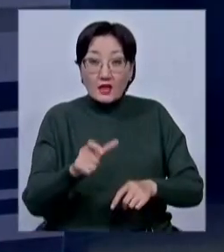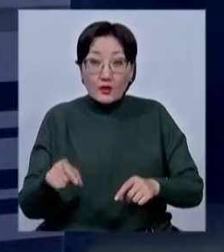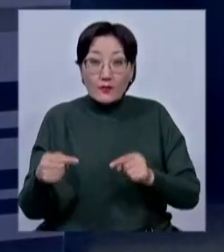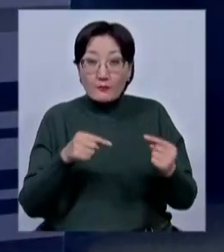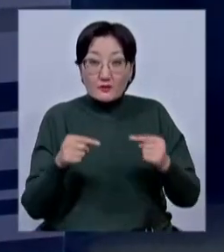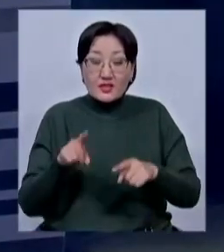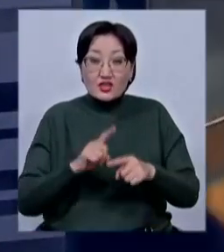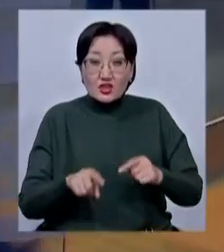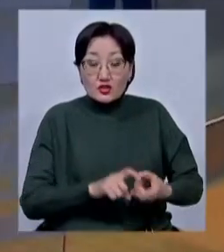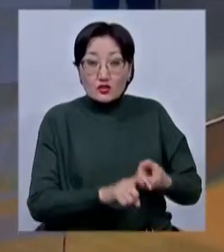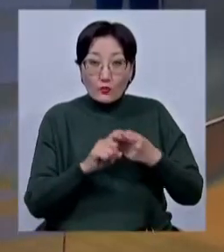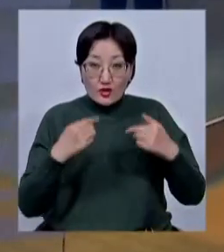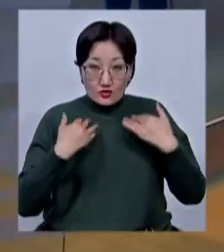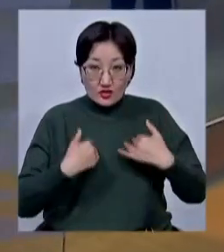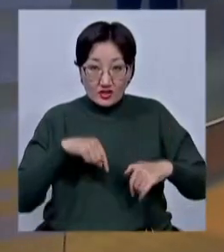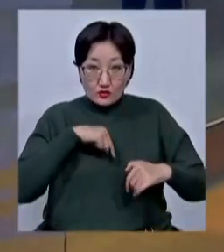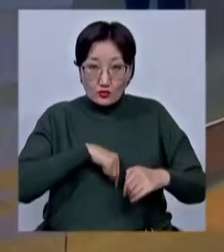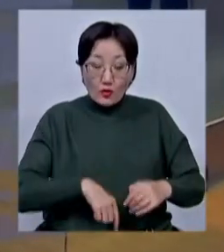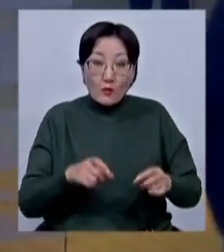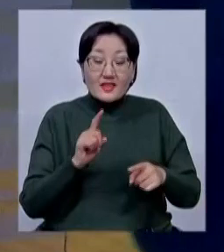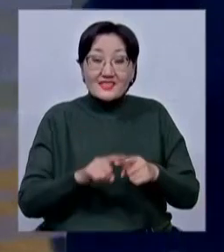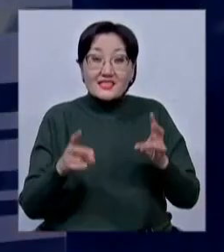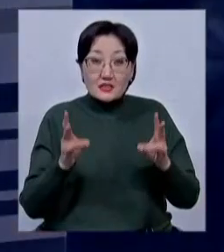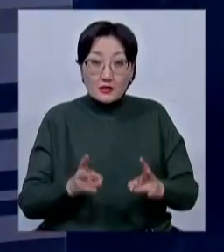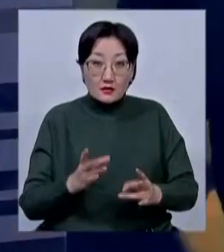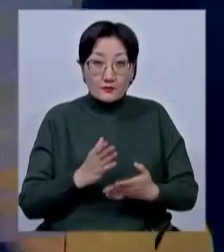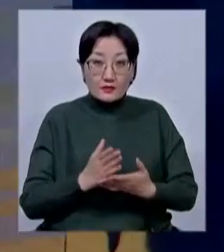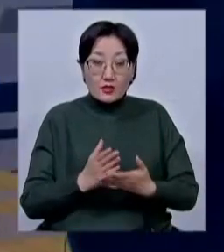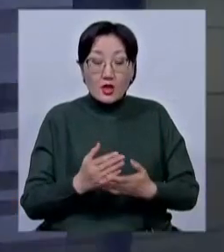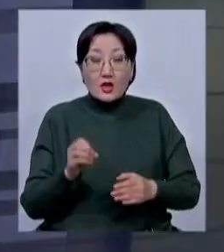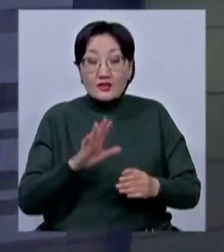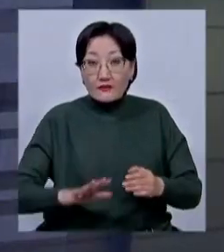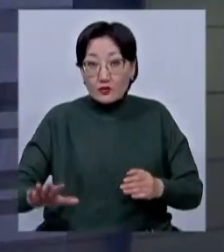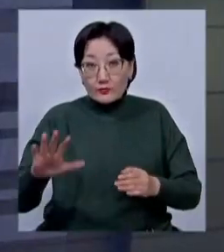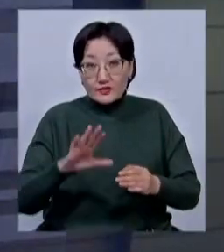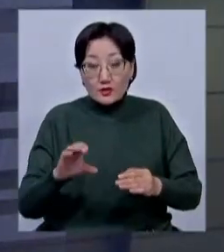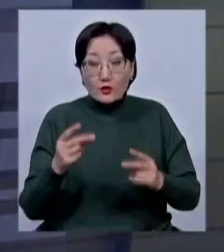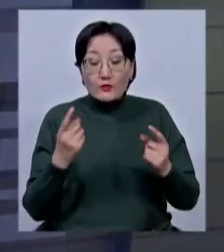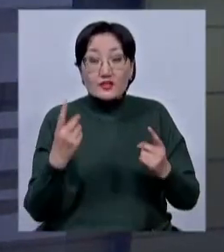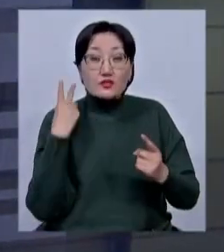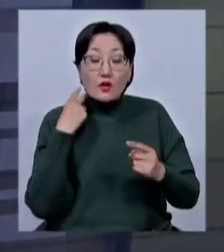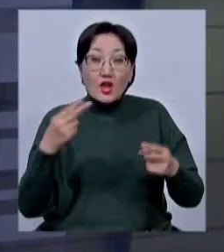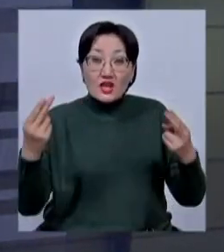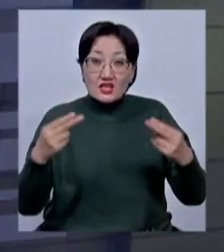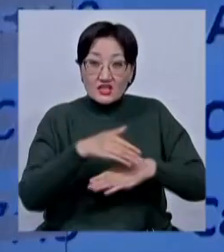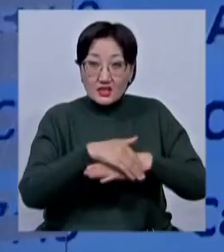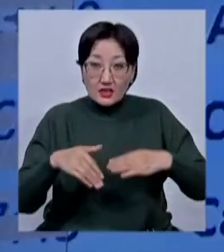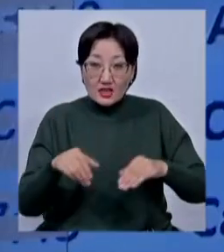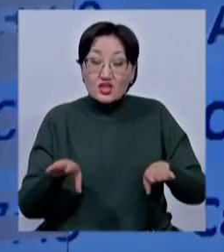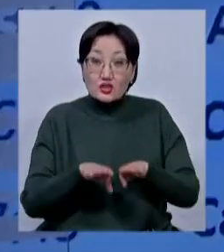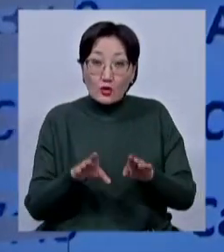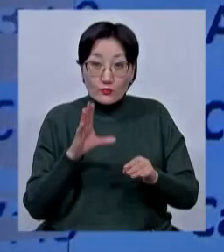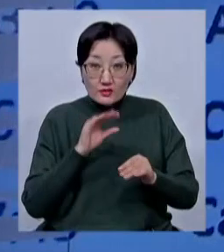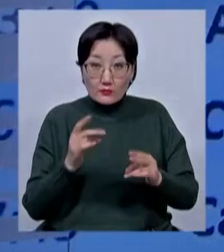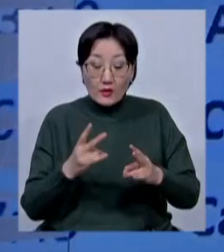тез жұғып, ішкі құрылыстағы органдарды тез зақымдайтын көрінеді. Еуропа елдері Ұлыбританиямен шекараларын жауып жатыр.